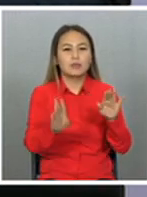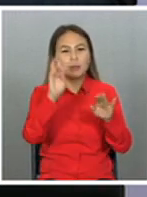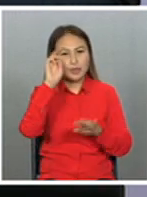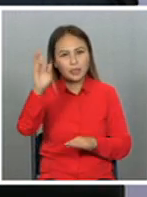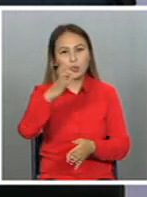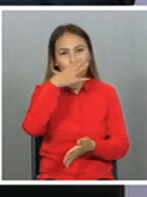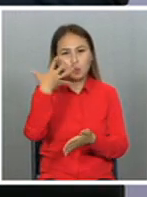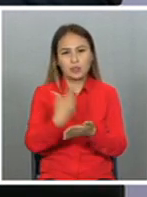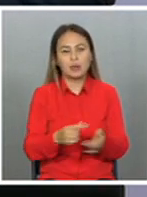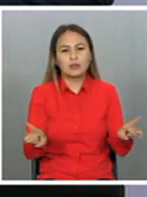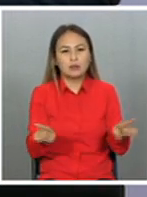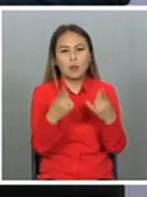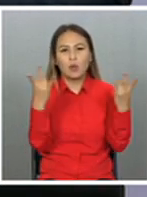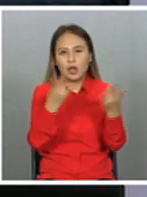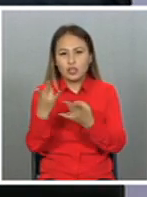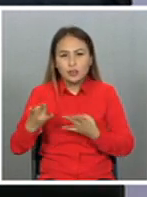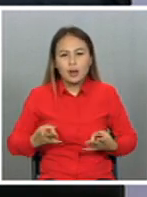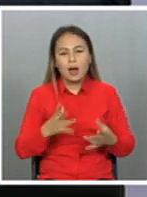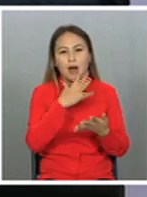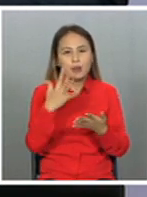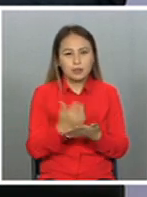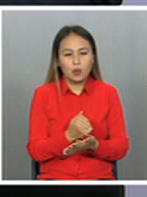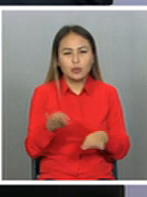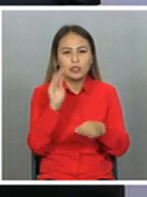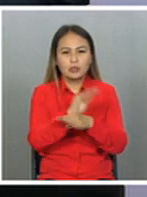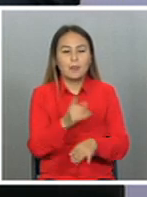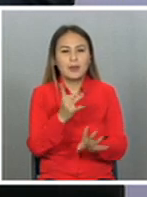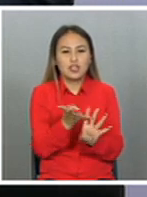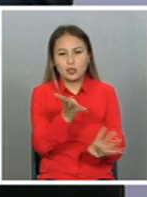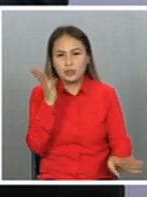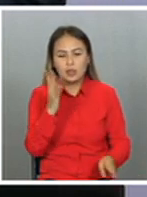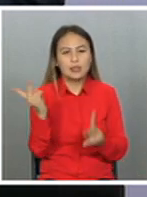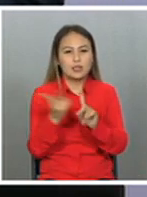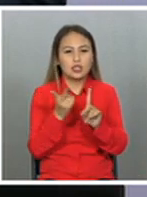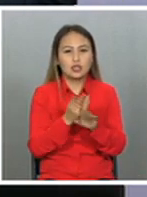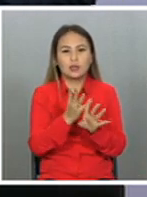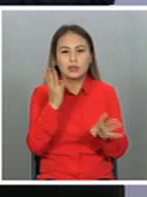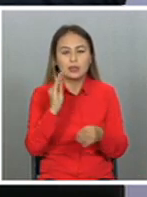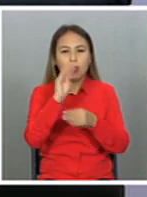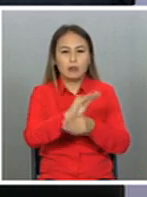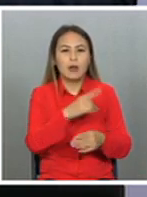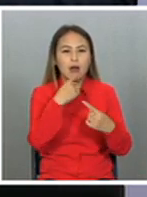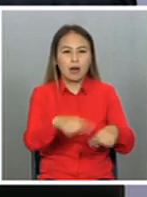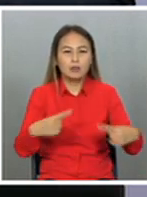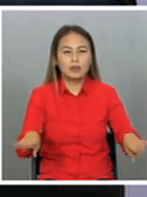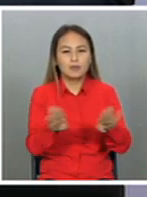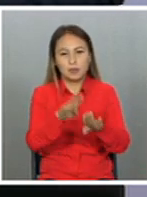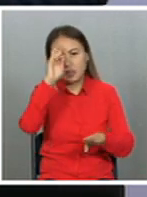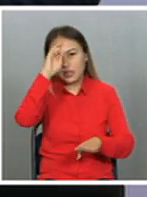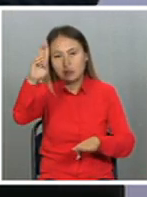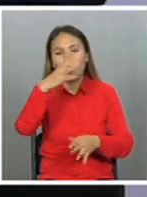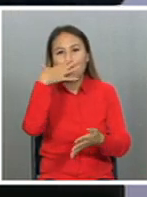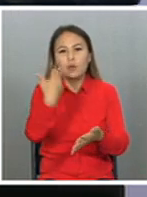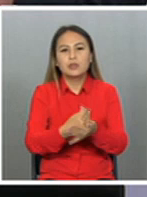өзінің даму қажеттіліктерін анықтау, бірінші кезекте, екінші кезекте сонымен қоса әрбір мемлекеттердің